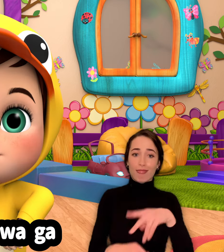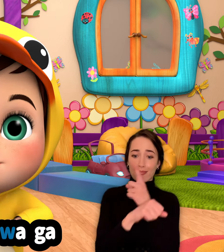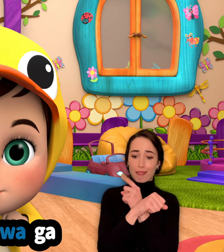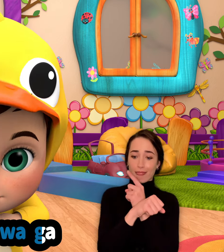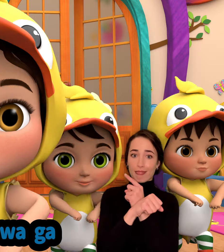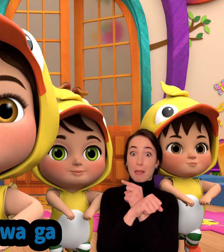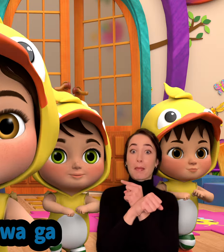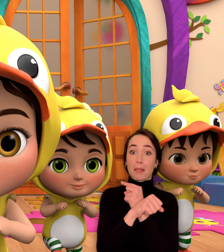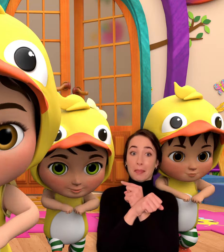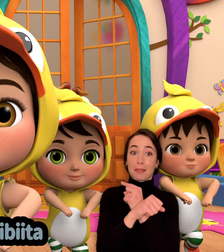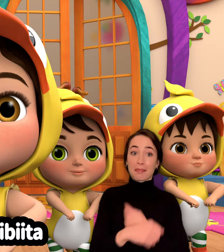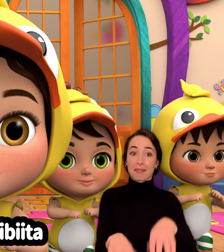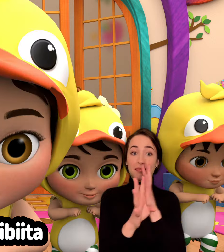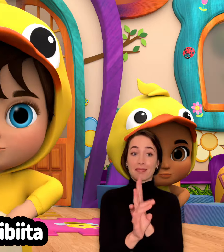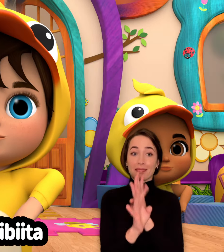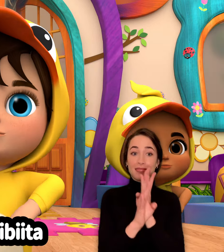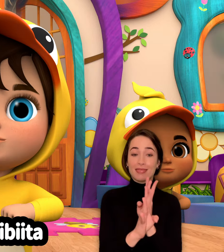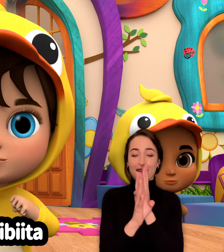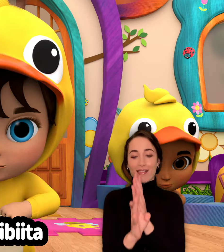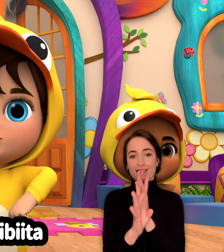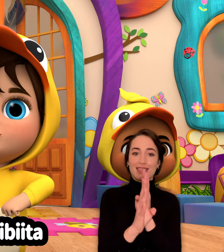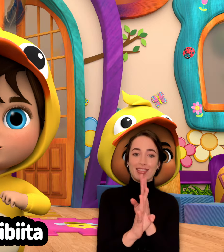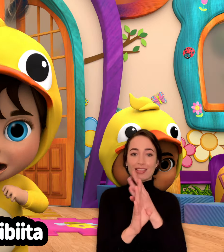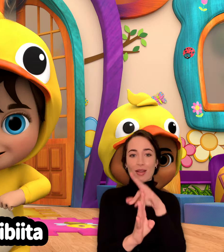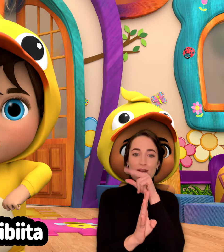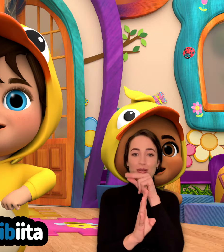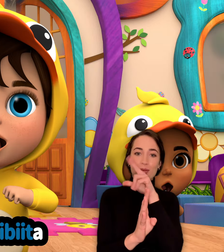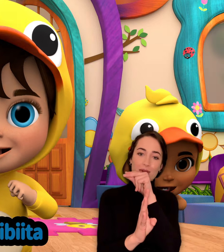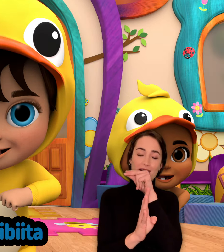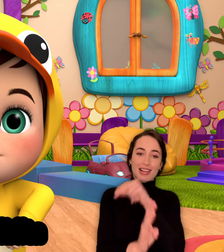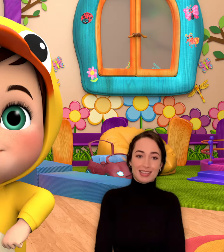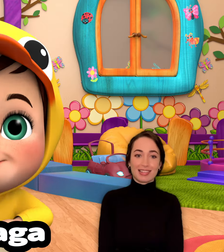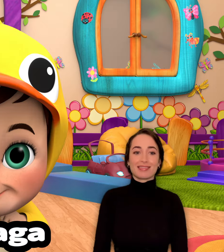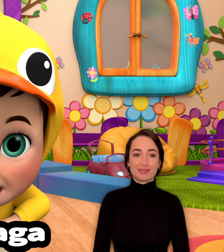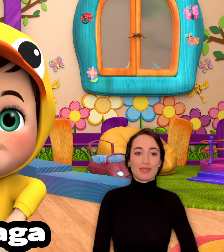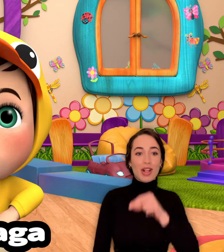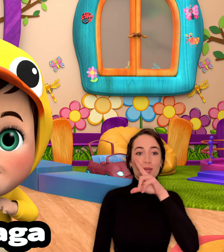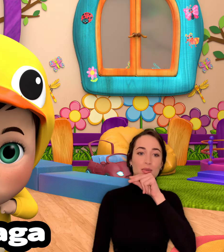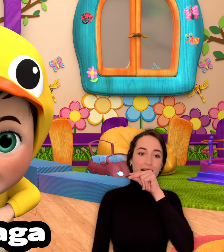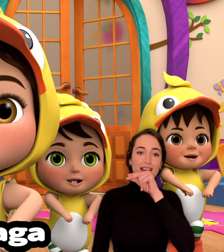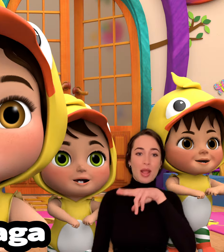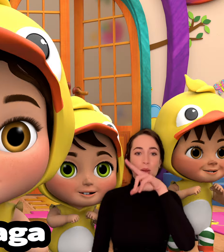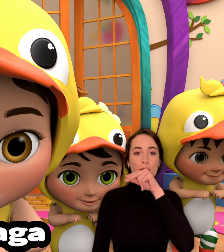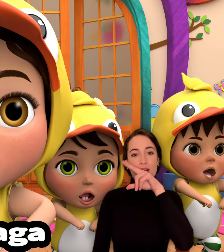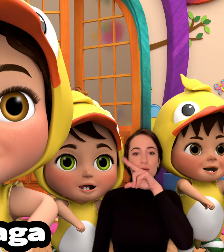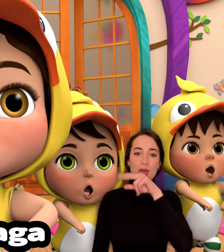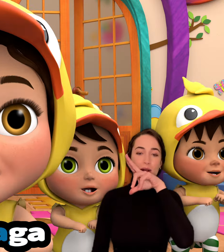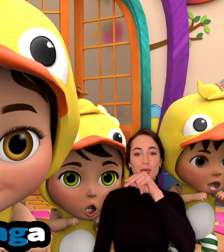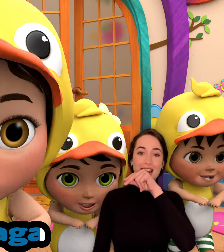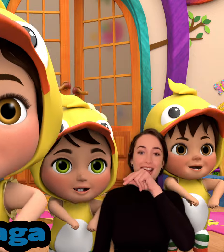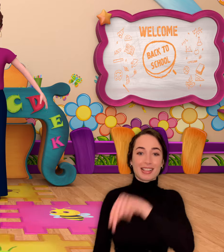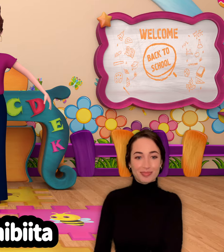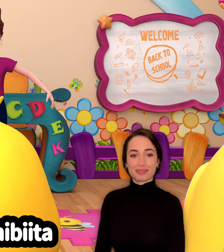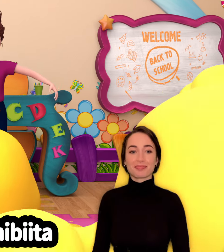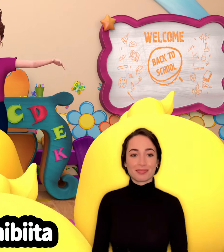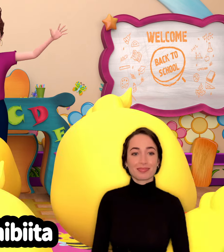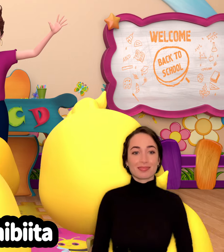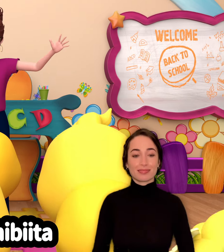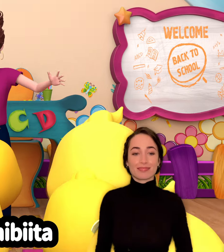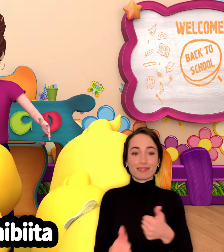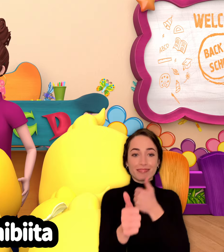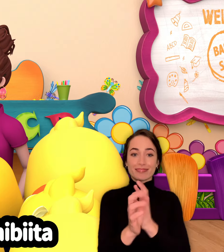たわ他のアを導いたギギギギギギ